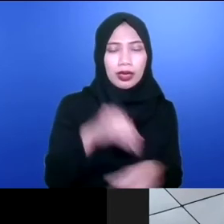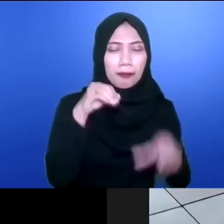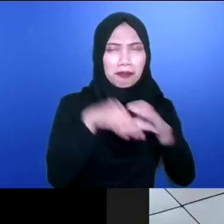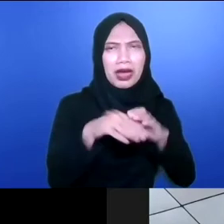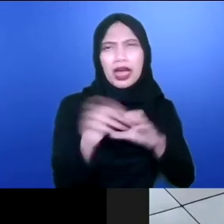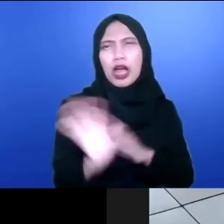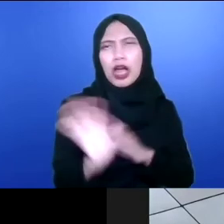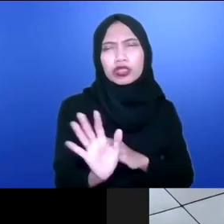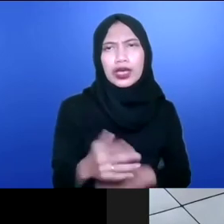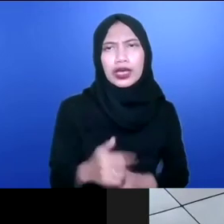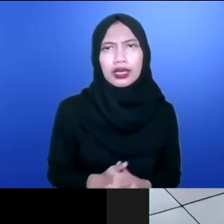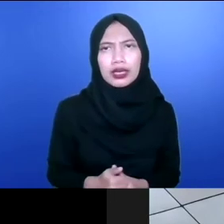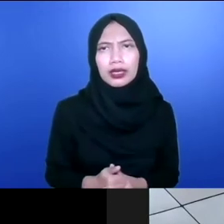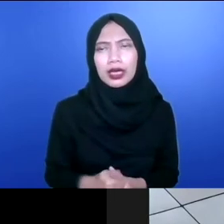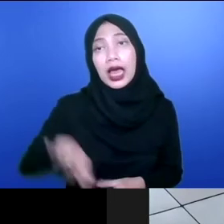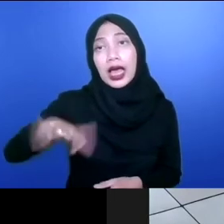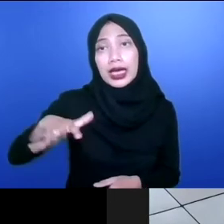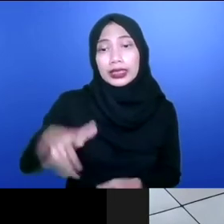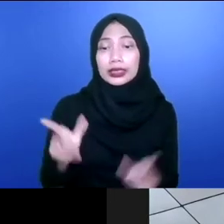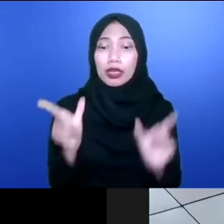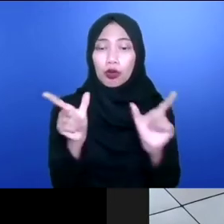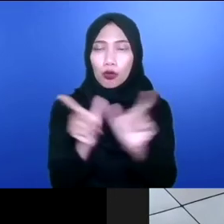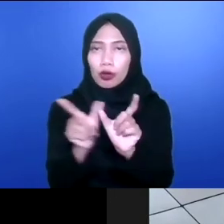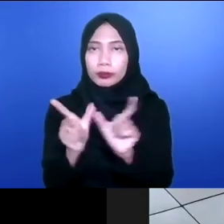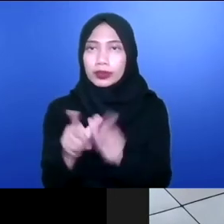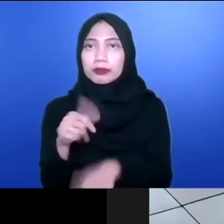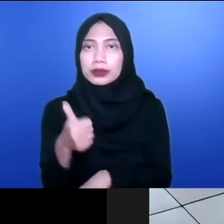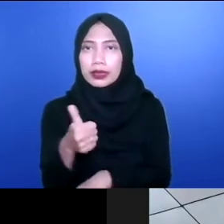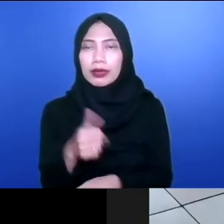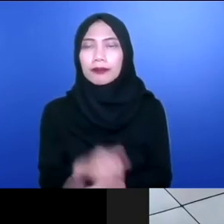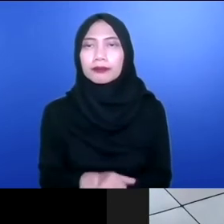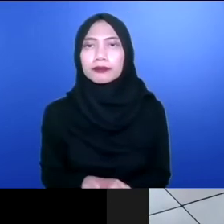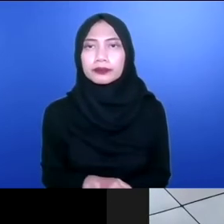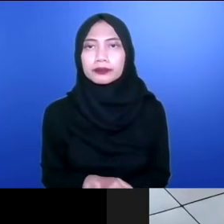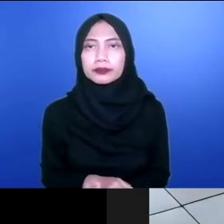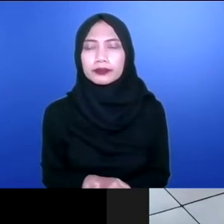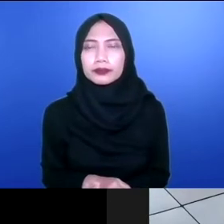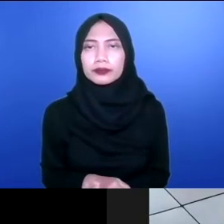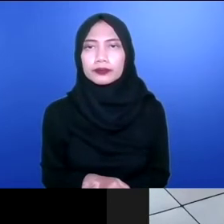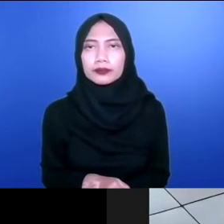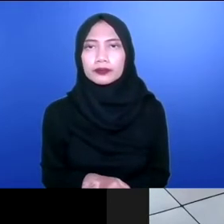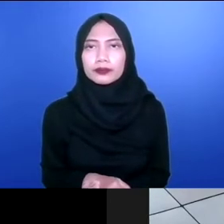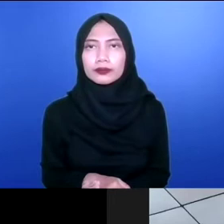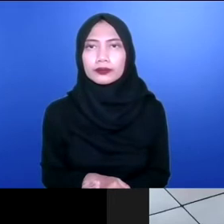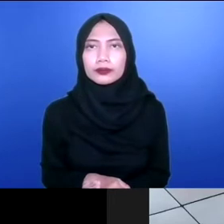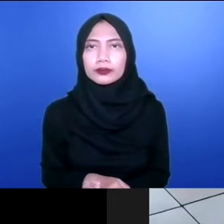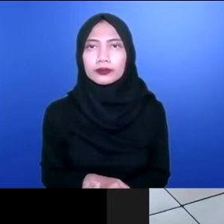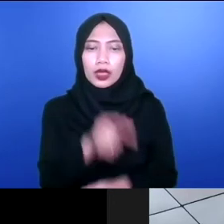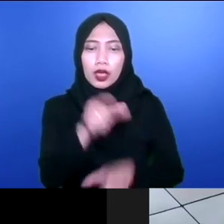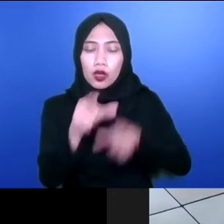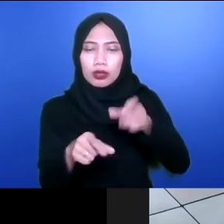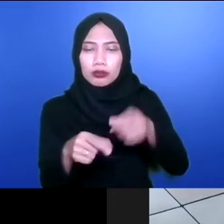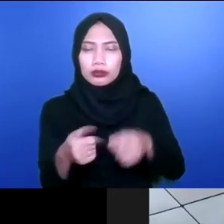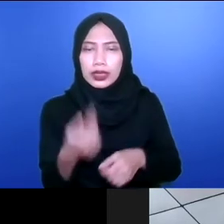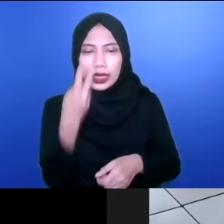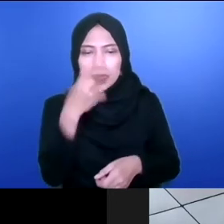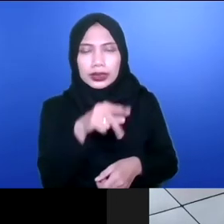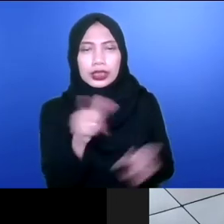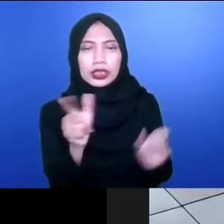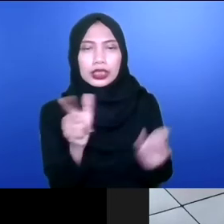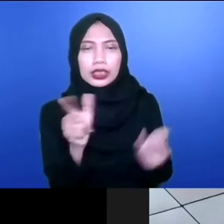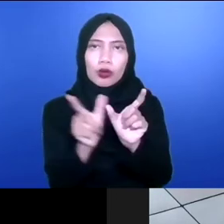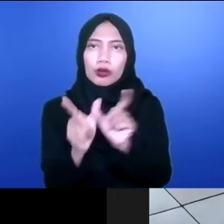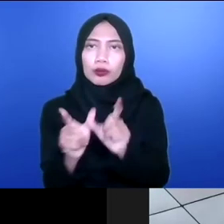website. Bank kadang-kadang lewat website memberikan penjelasan dan juga orang bisa melihat dari website. Contohnya yang dilakukan